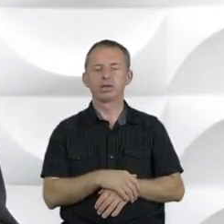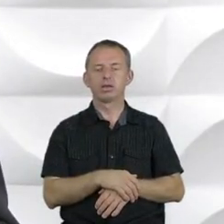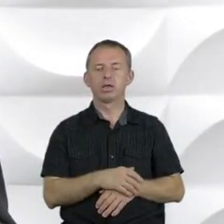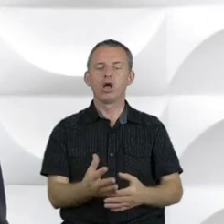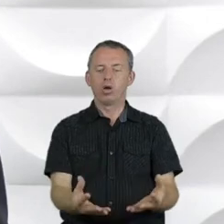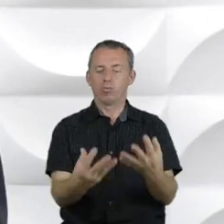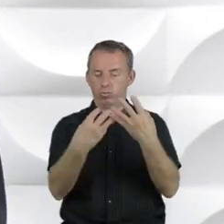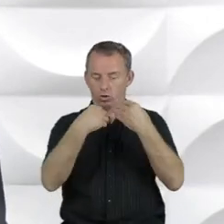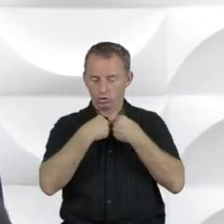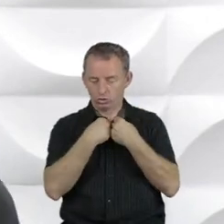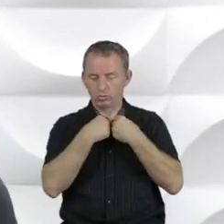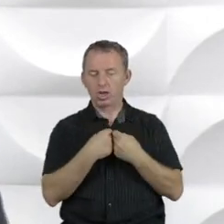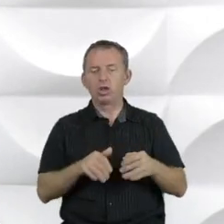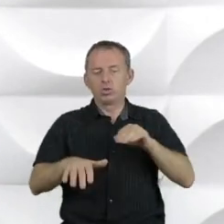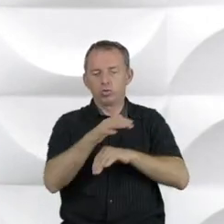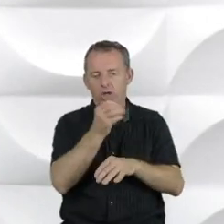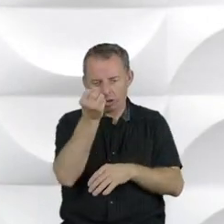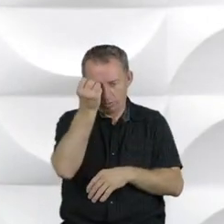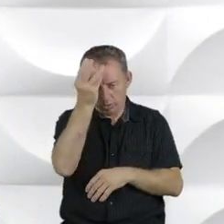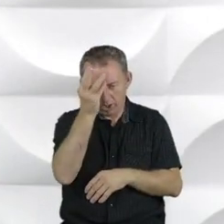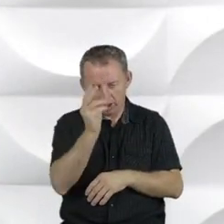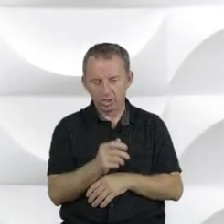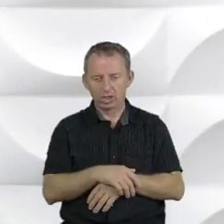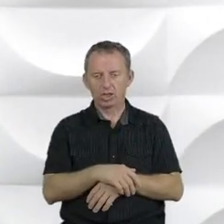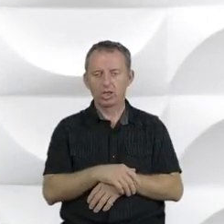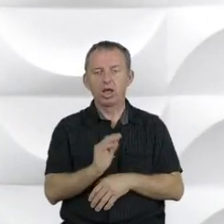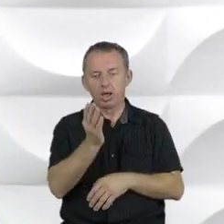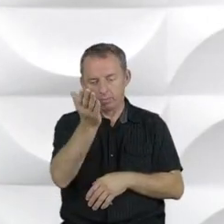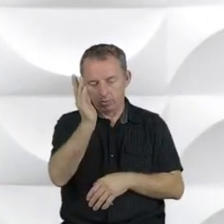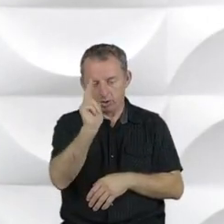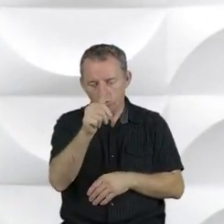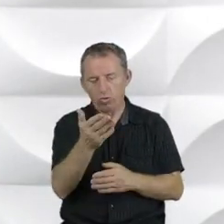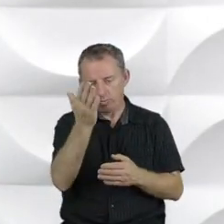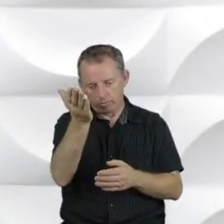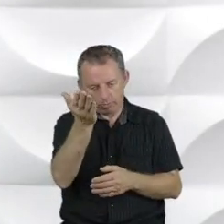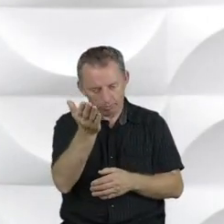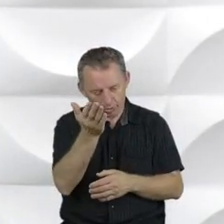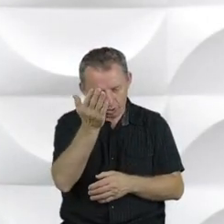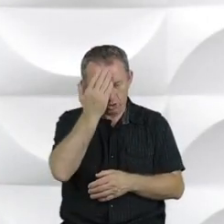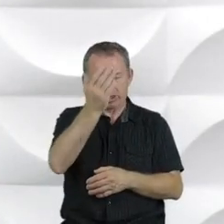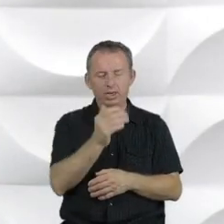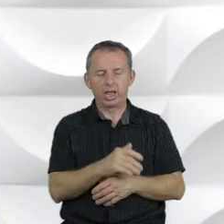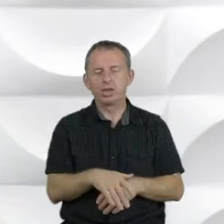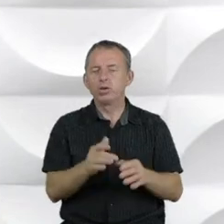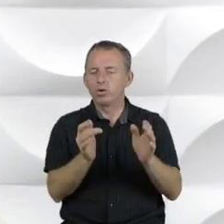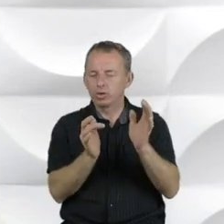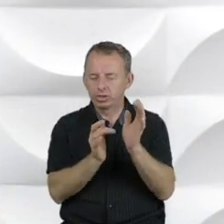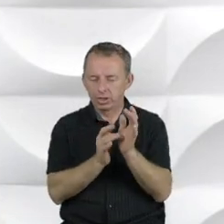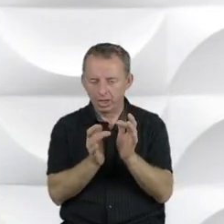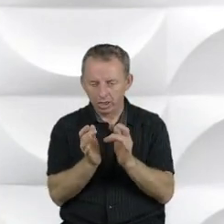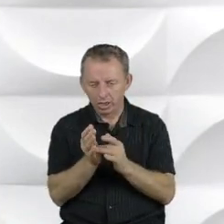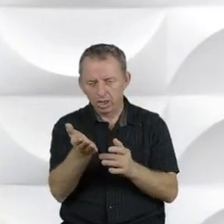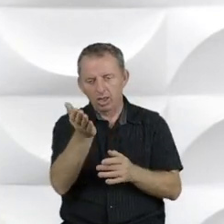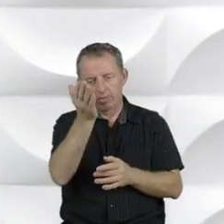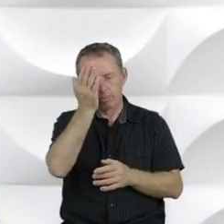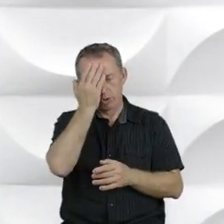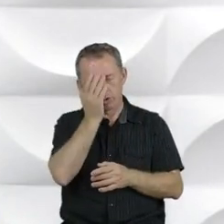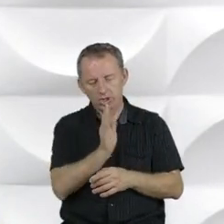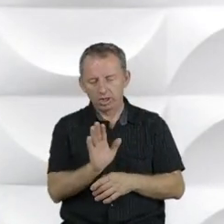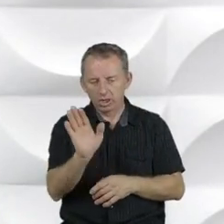posiedli ducha mądrości i poznania Jezusa Chrystusa i poznania